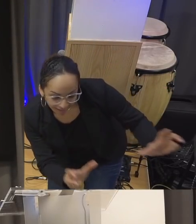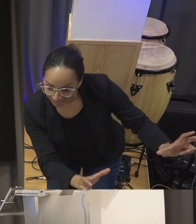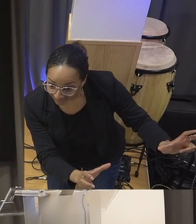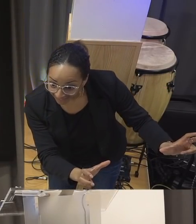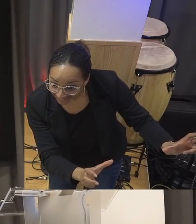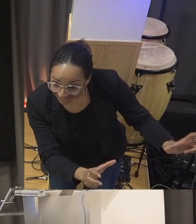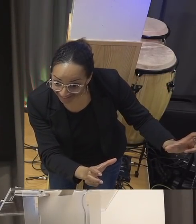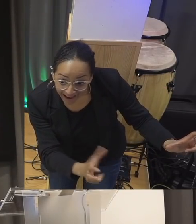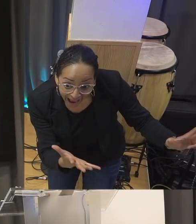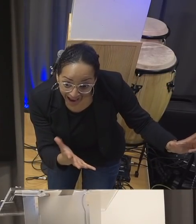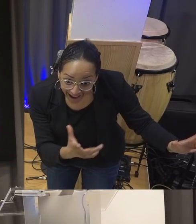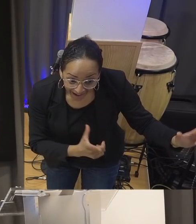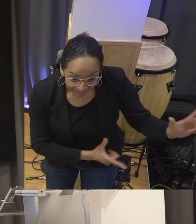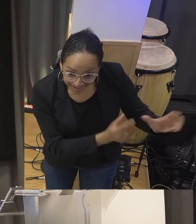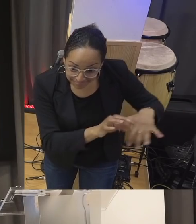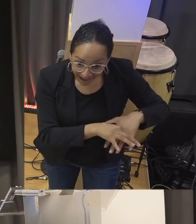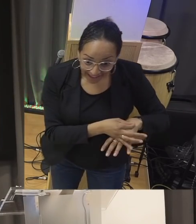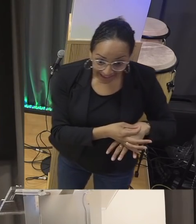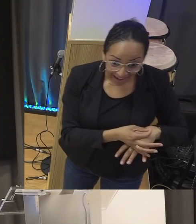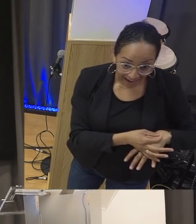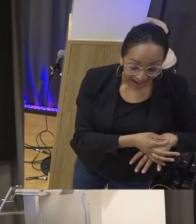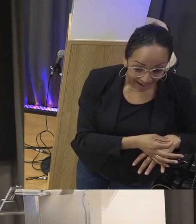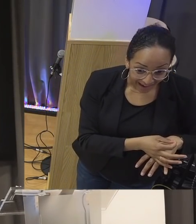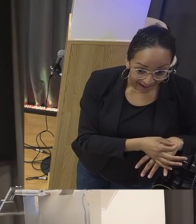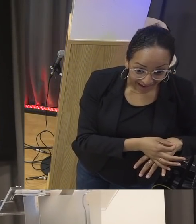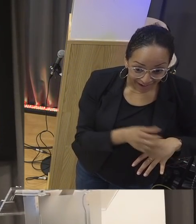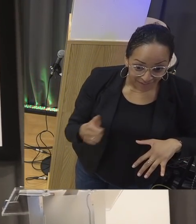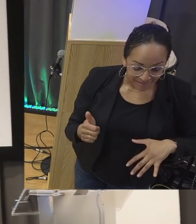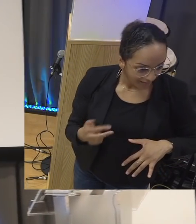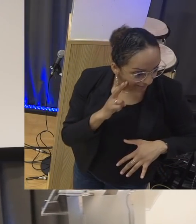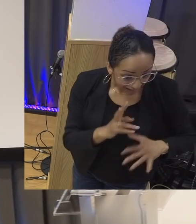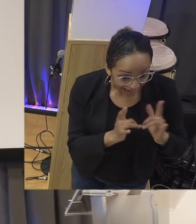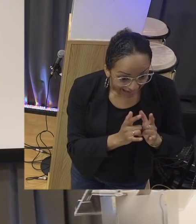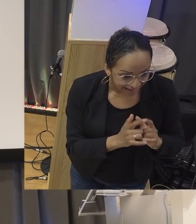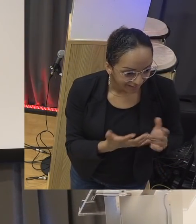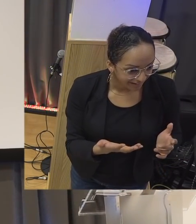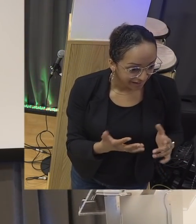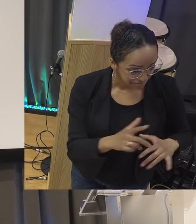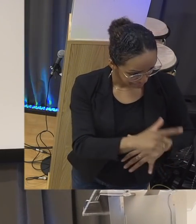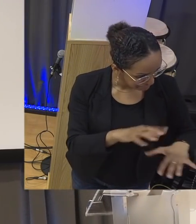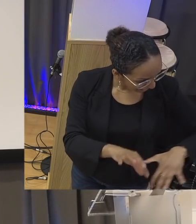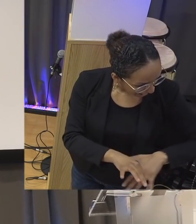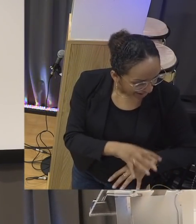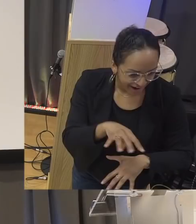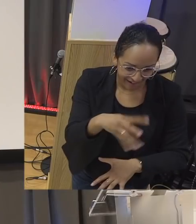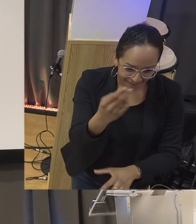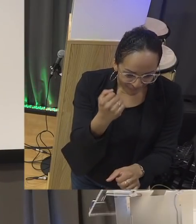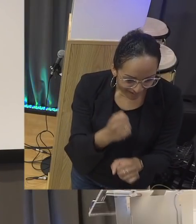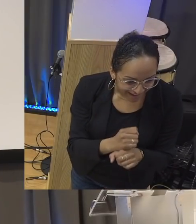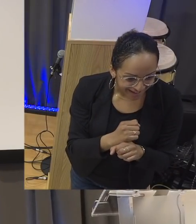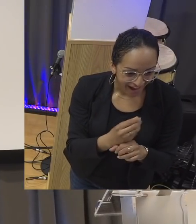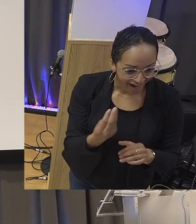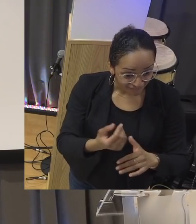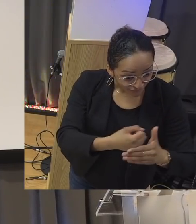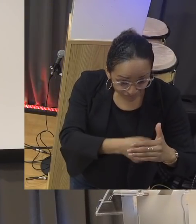Et ils se sont mariés. Ils se sont mariés. Et leur mariage a duré 14 ans, et puis il y a eu un beau gamin dans l'amour qui est sorti